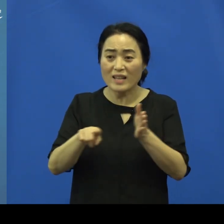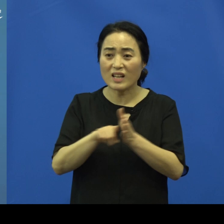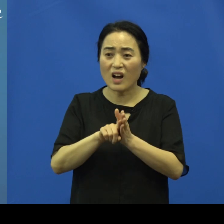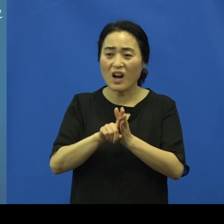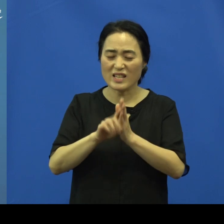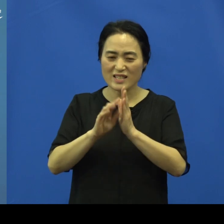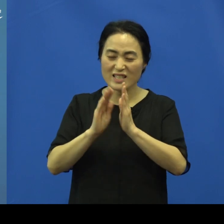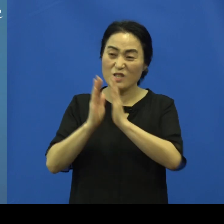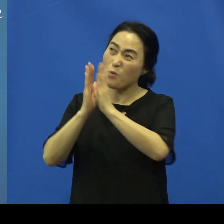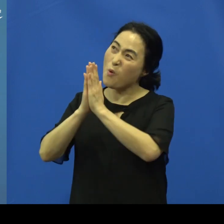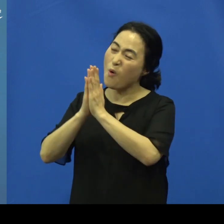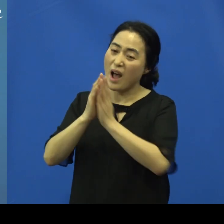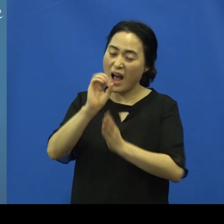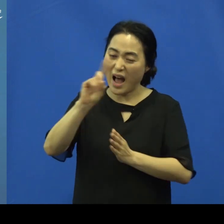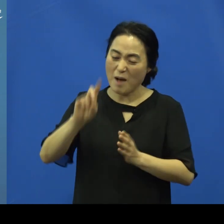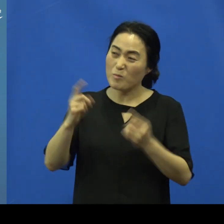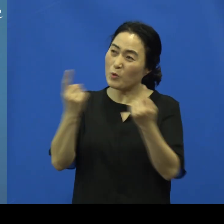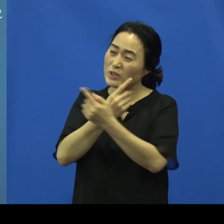감기부터 시작해야 돼요.